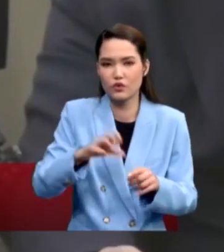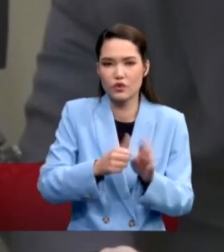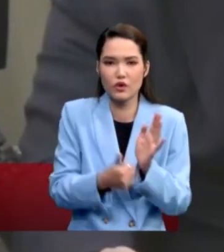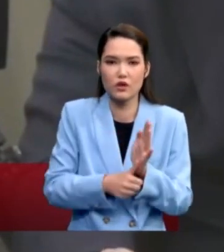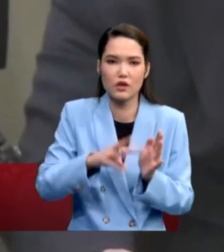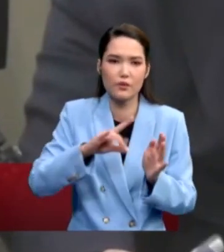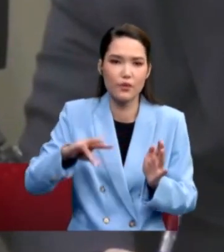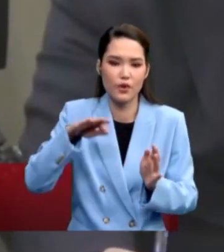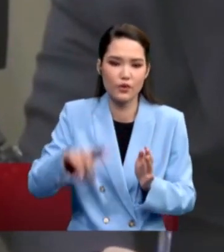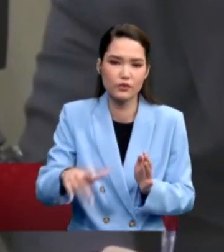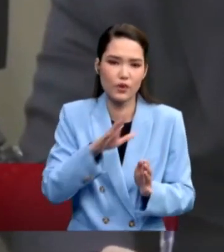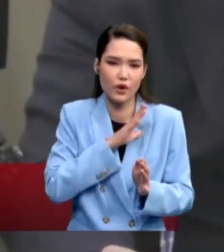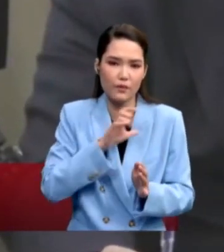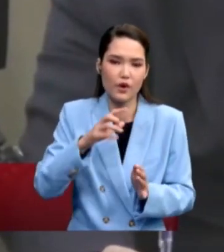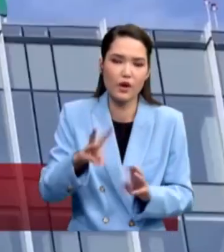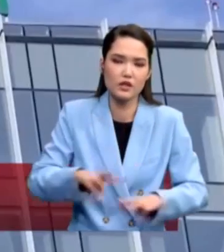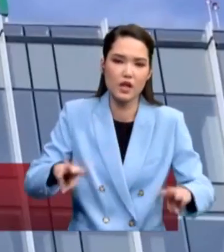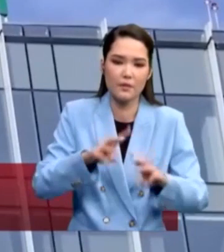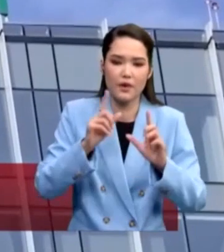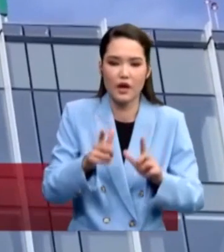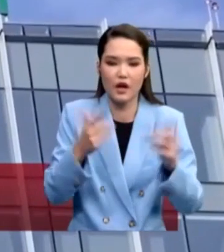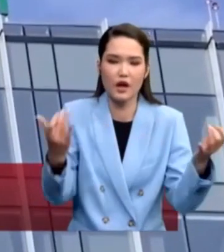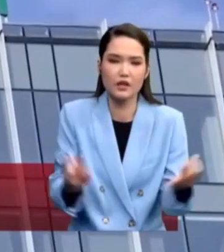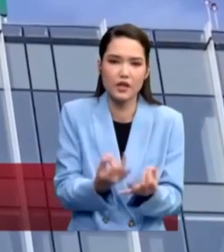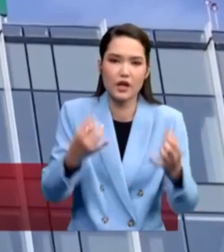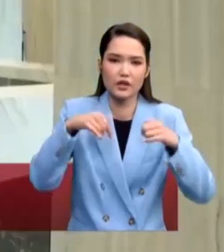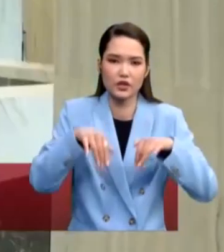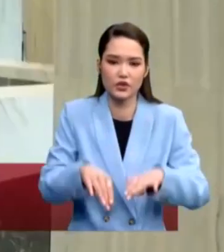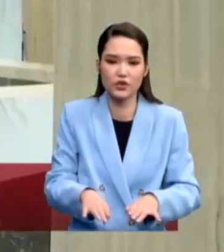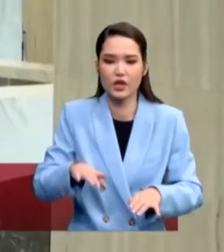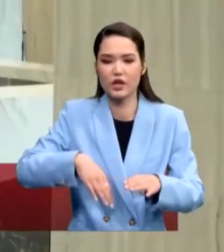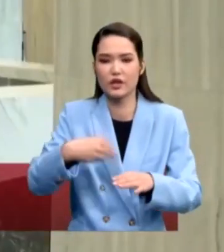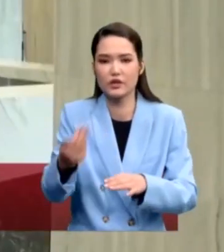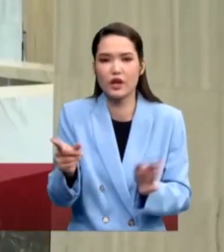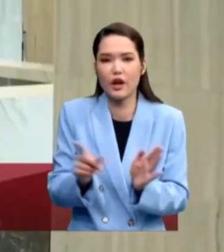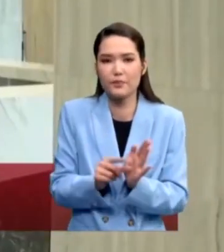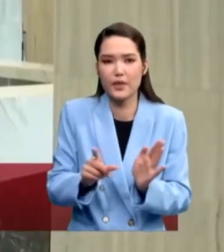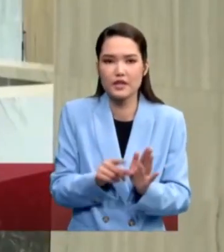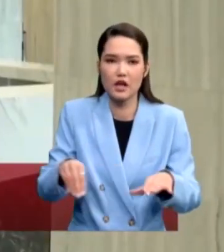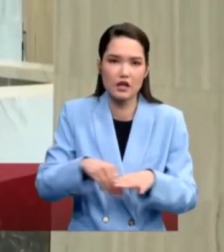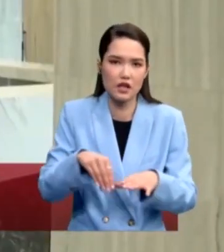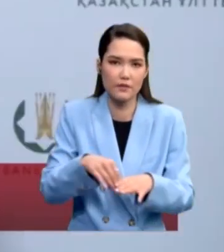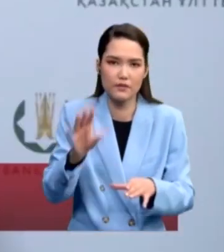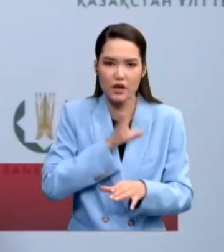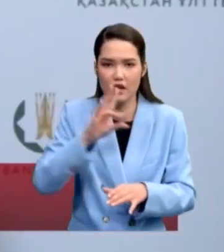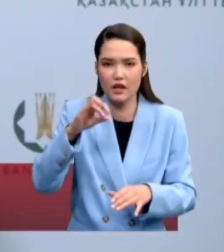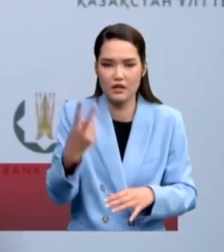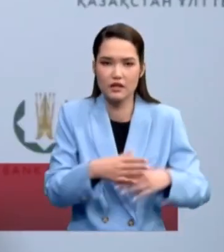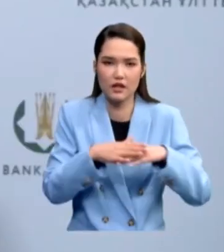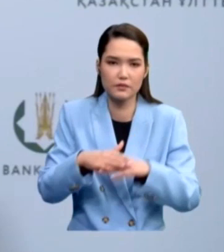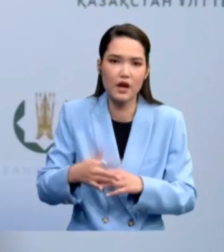жоспарлануда. Оказалось, что министерство даже не согласовало свое решение с распорядителем пенсионных накоплений – Нацбанком.